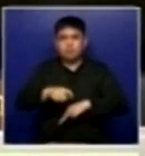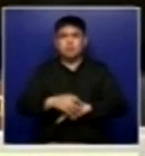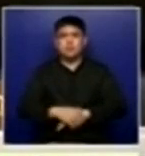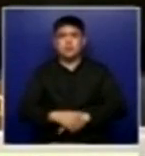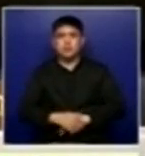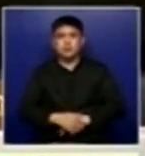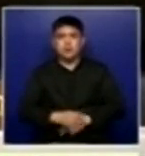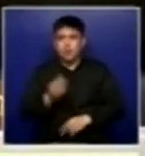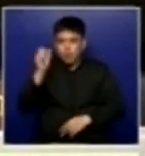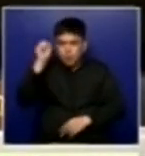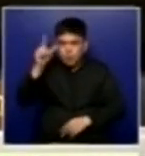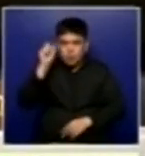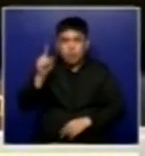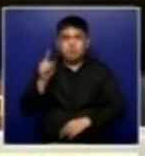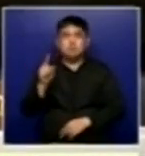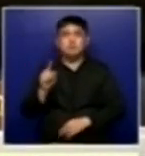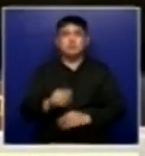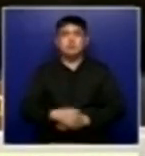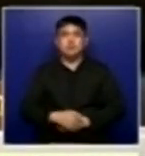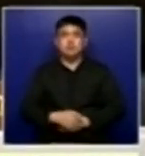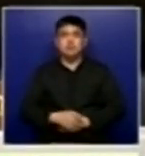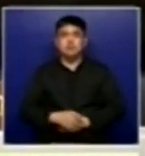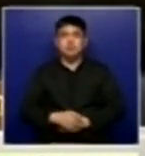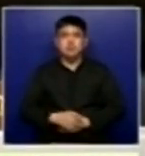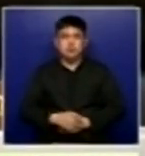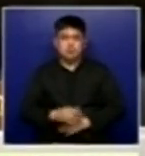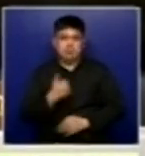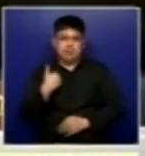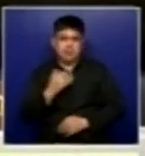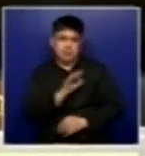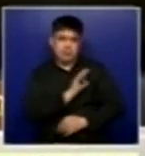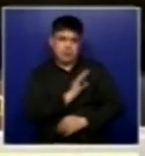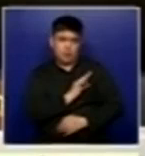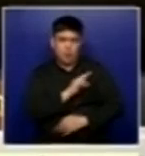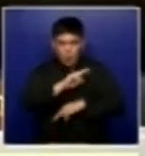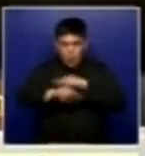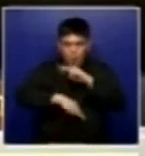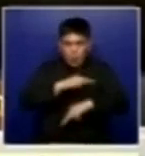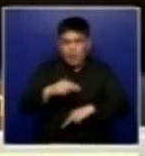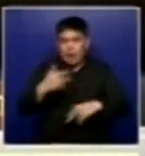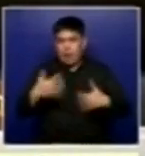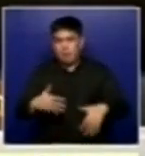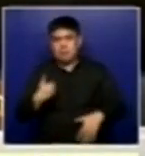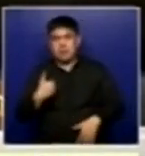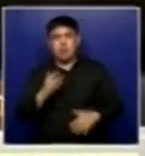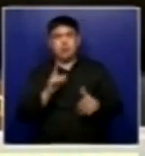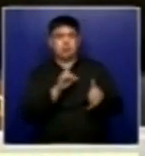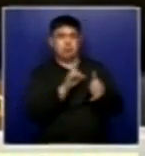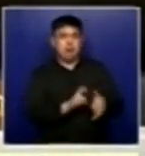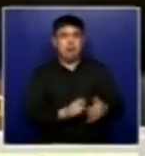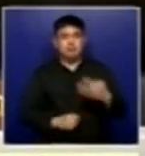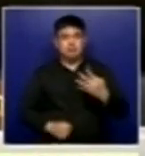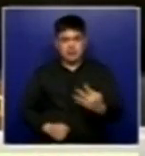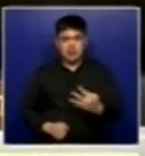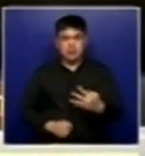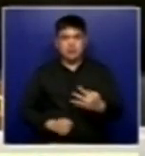ยเร็วนะครับซึ่งตามที่ท่านสมาชิกได้กล่าวนะครับว่าไปตรวจสอบแล้วมีผู้เสียชีวิต4คนนะครับเป็นหญิง2คน